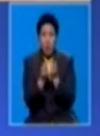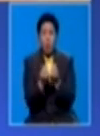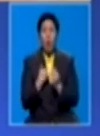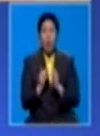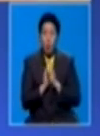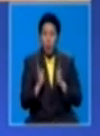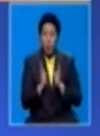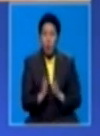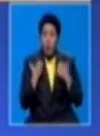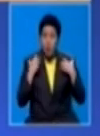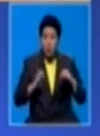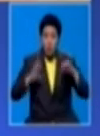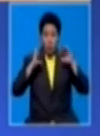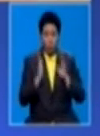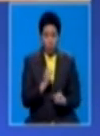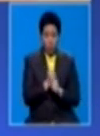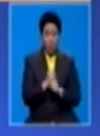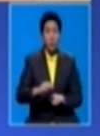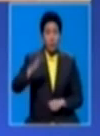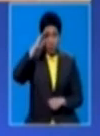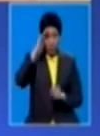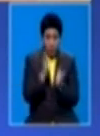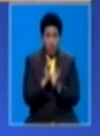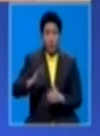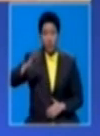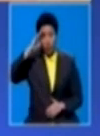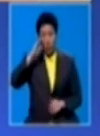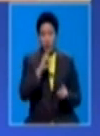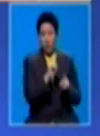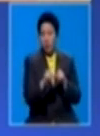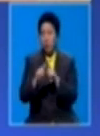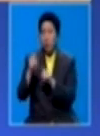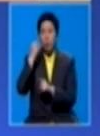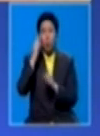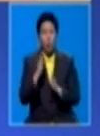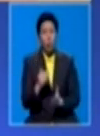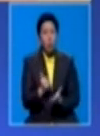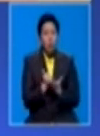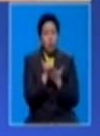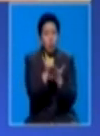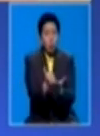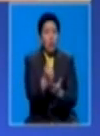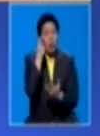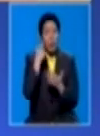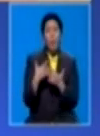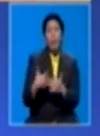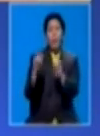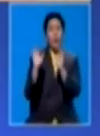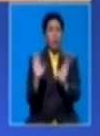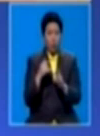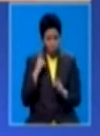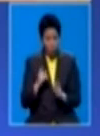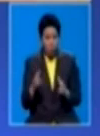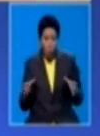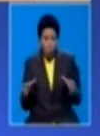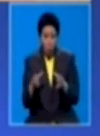การทั้งฝ่ายพลเรือนตำรวจทหารและภาคเอกชนทุกคนนะครับที่ได้ช่วยเสียสละไม่นิ่งดูดายร่วมมือร่วม